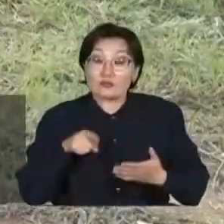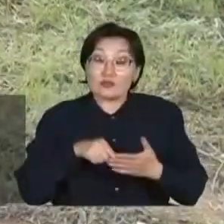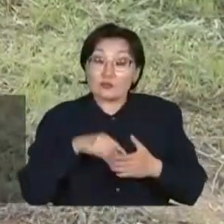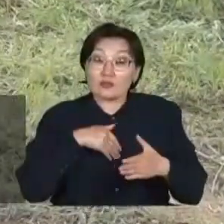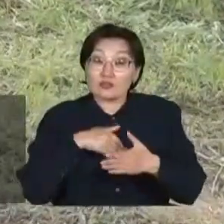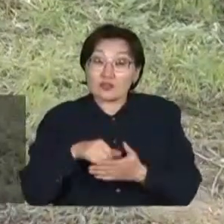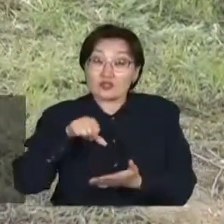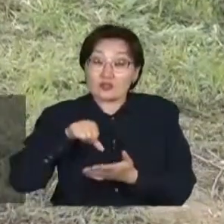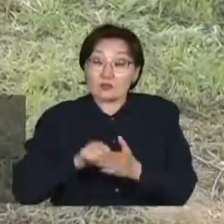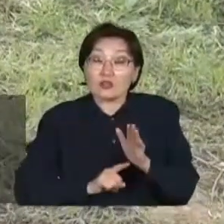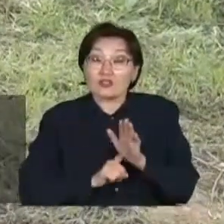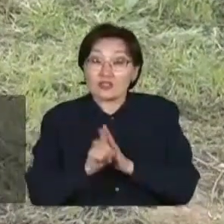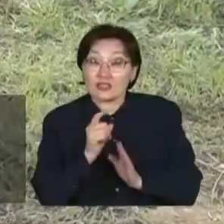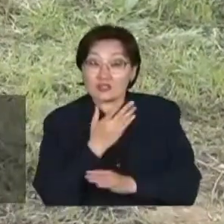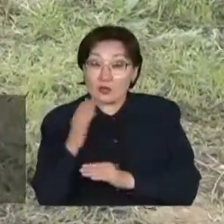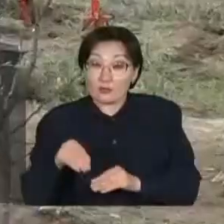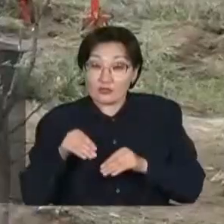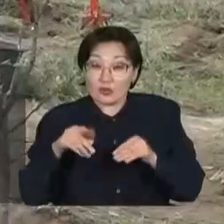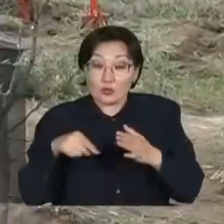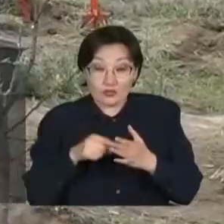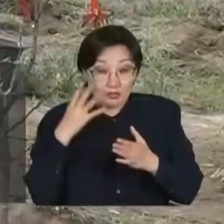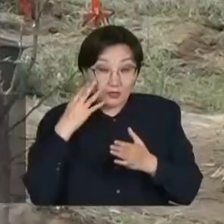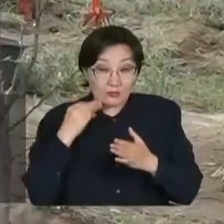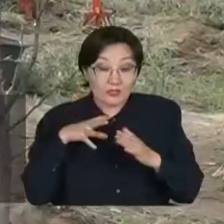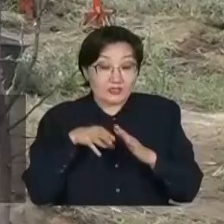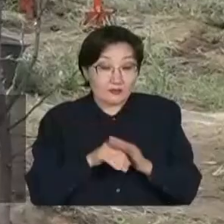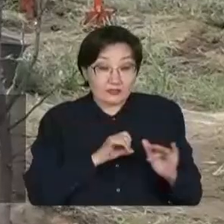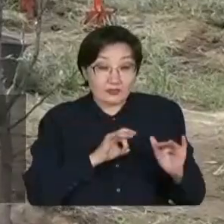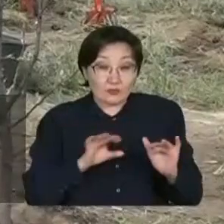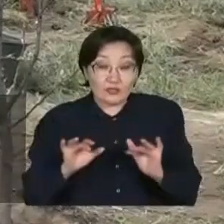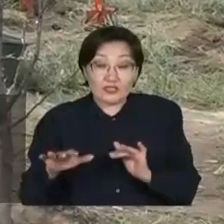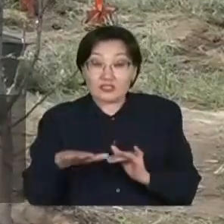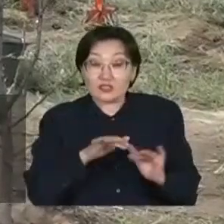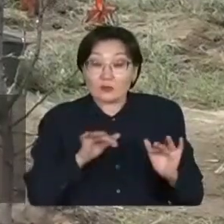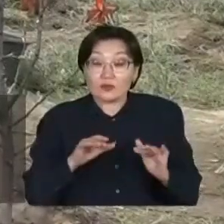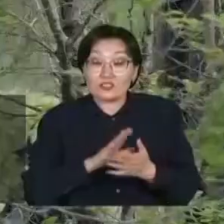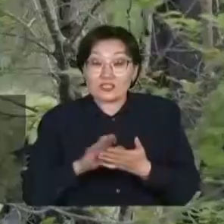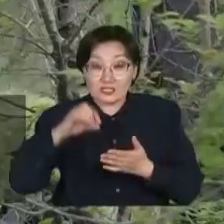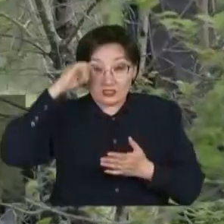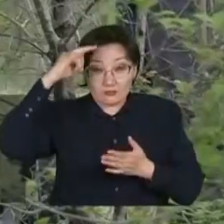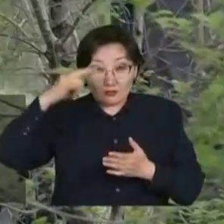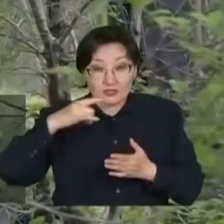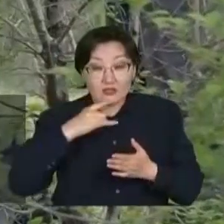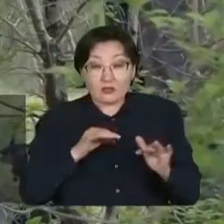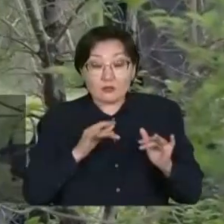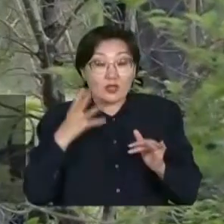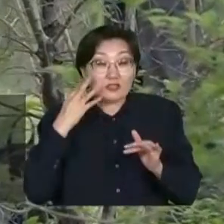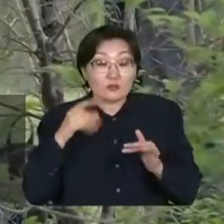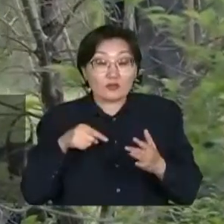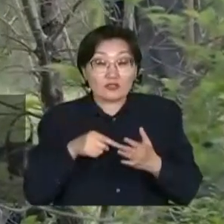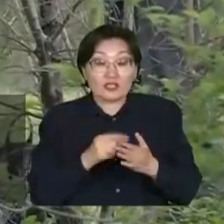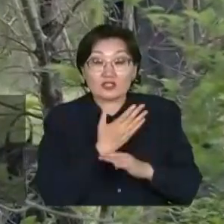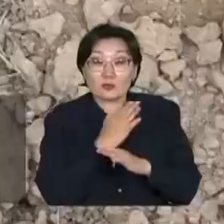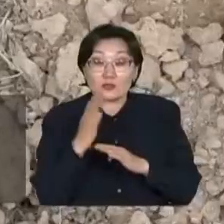активно принялись к озеленению и благоустройству Алматы. В рамках республиканской экокомпании «Таза Казахстан» и акции «Алматы. Город-сад»